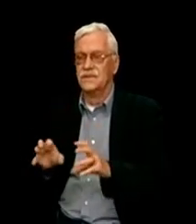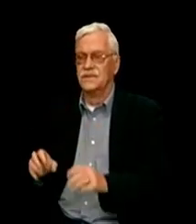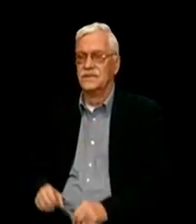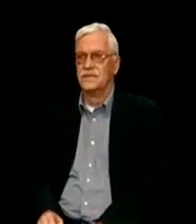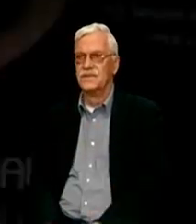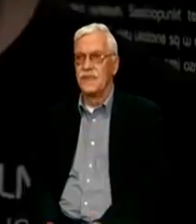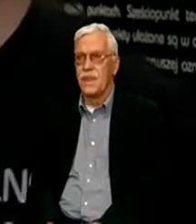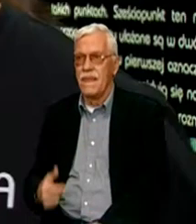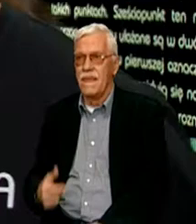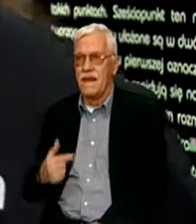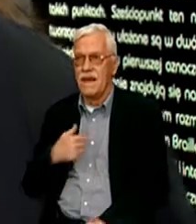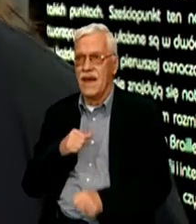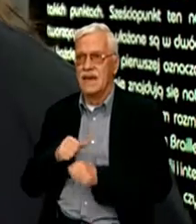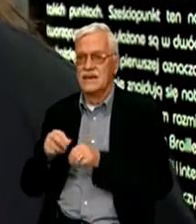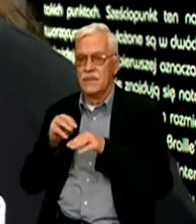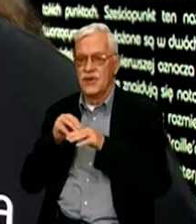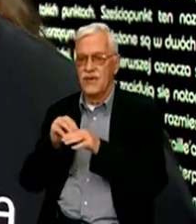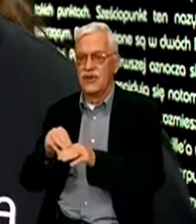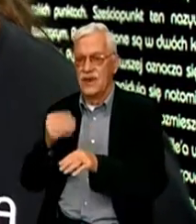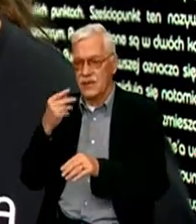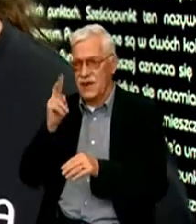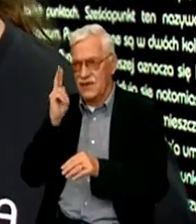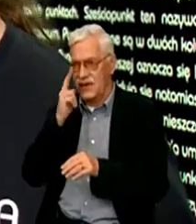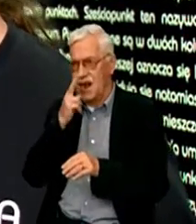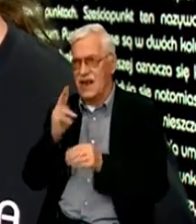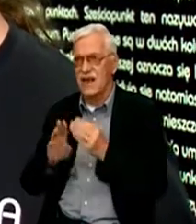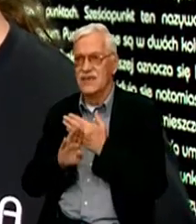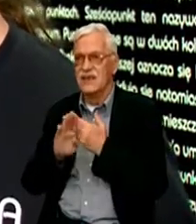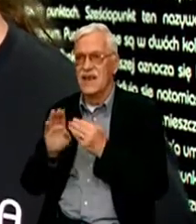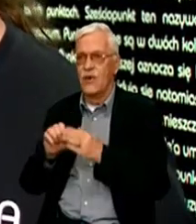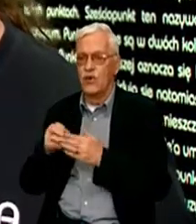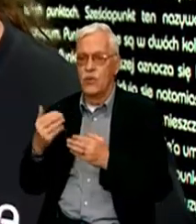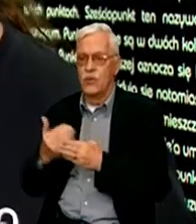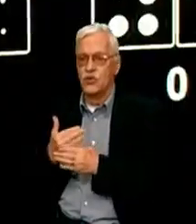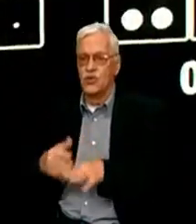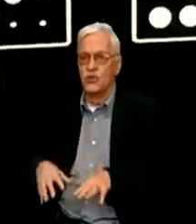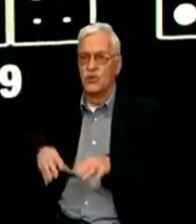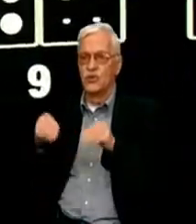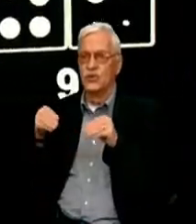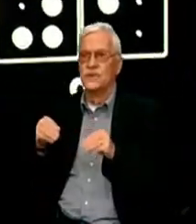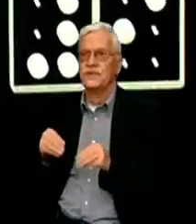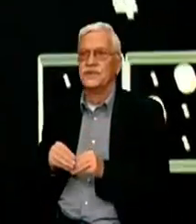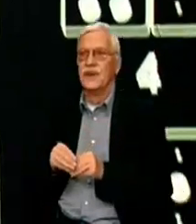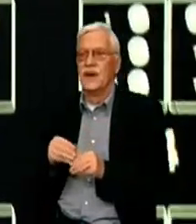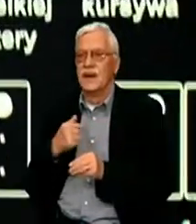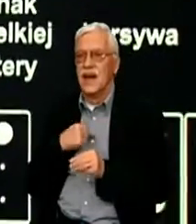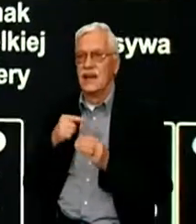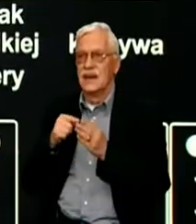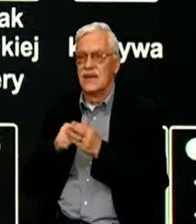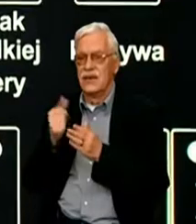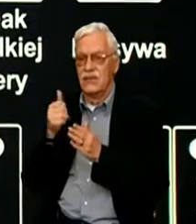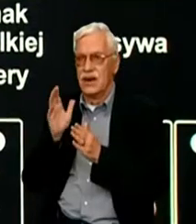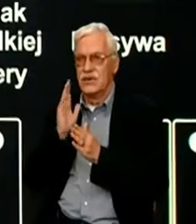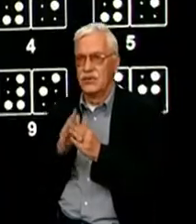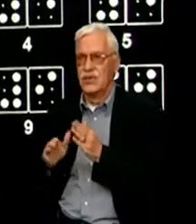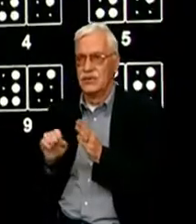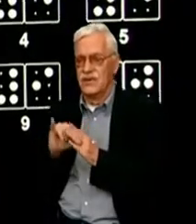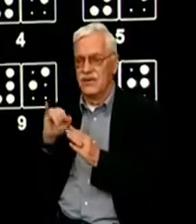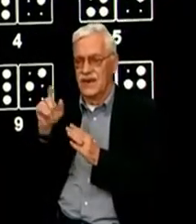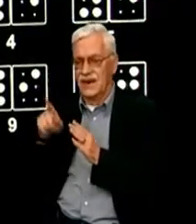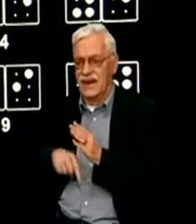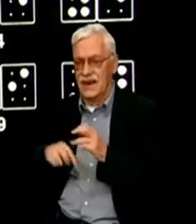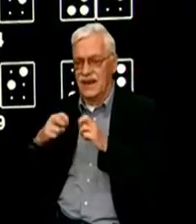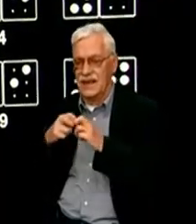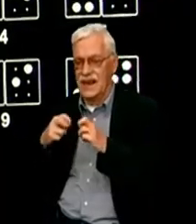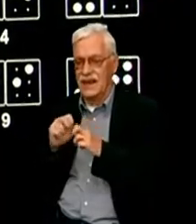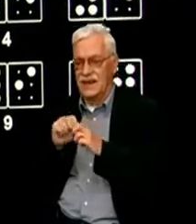Jestem przewodnikiem niewidzialnej wystawy od samego początku, od kiedy ta wystawa została otwarta tak naprawdę. Trafiłem bardzo prosto, no. W internecie pojawiło się